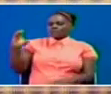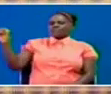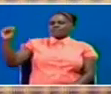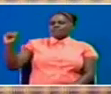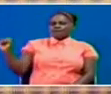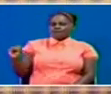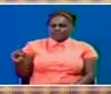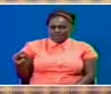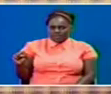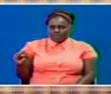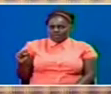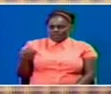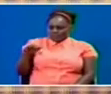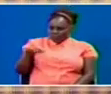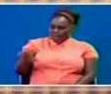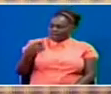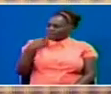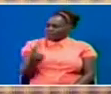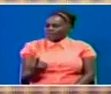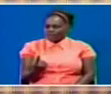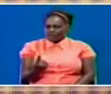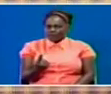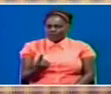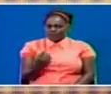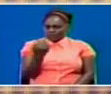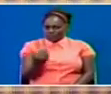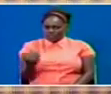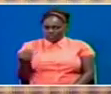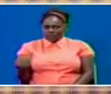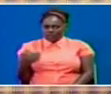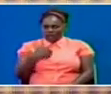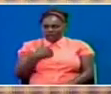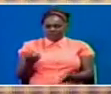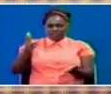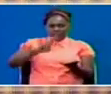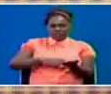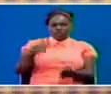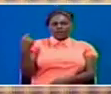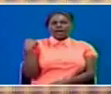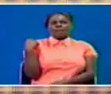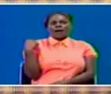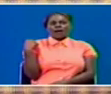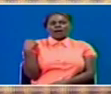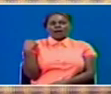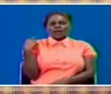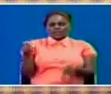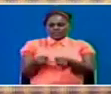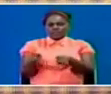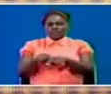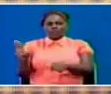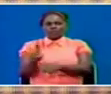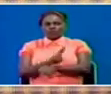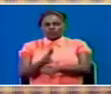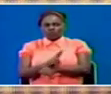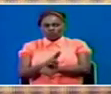Fred Matiang’i ambaye amesema kwamba wanafunzi watapewa namba za usajili ambazo zitakuwa zikitumiwa